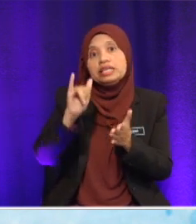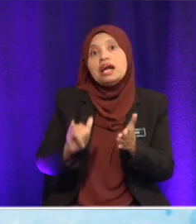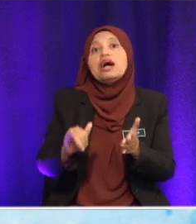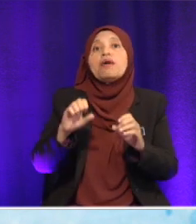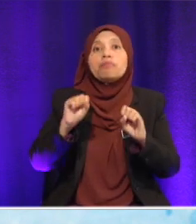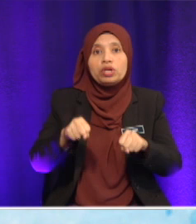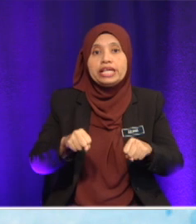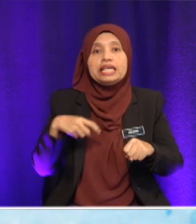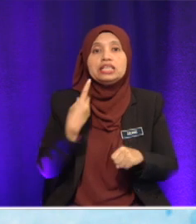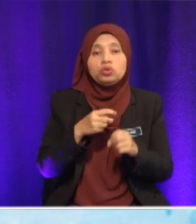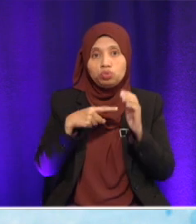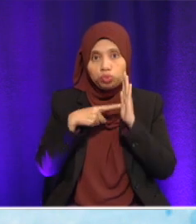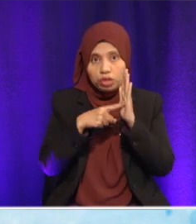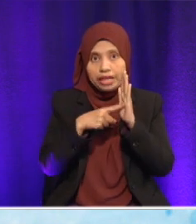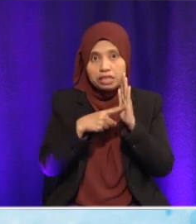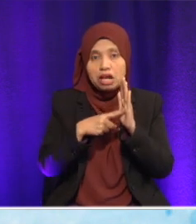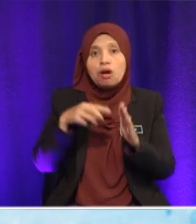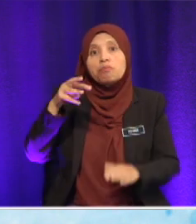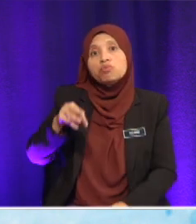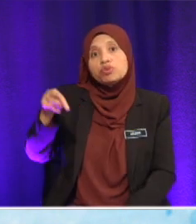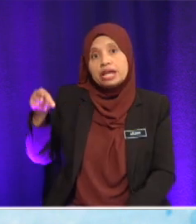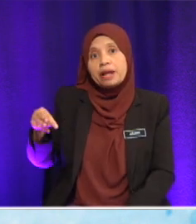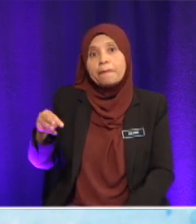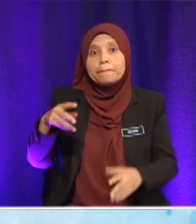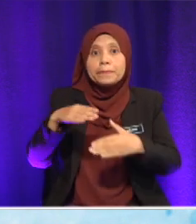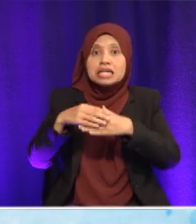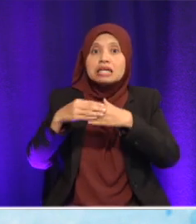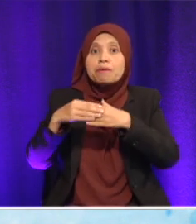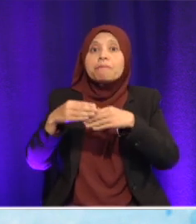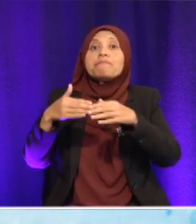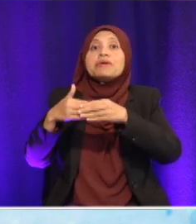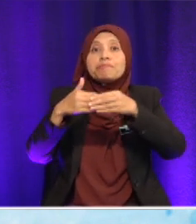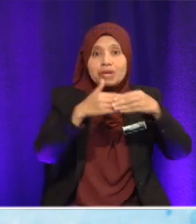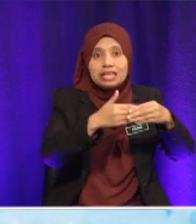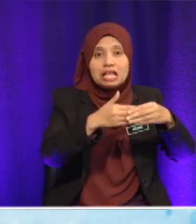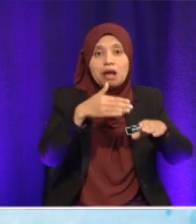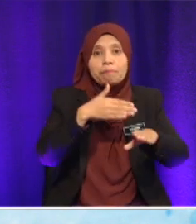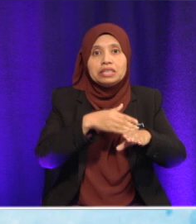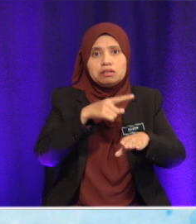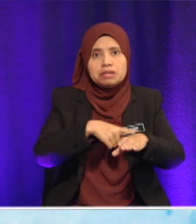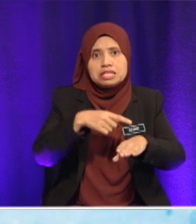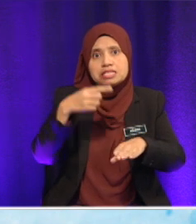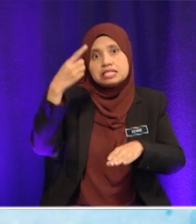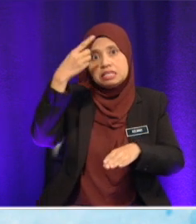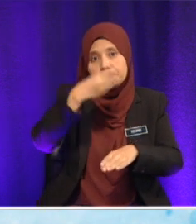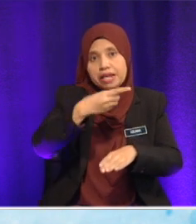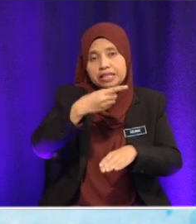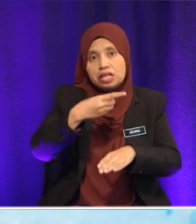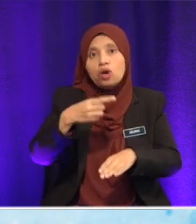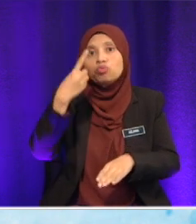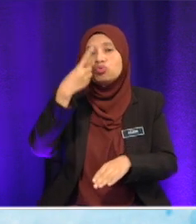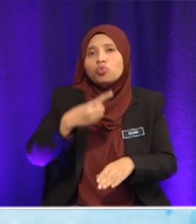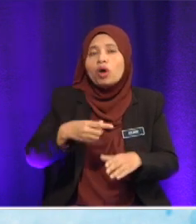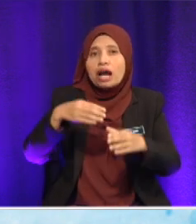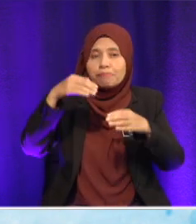kita inilah pemimpin masa Harapan Kita berpengetahuan nih dicontohi dan mereka dapat menerapkan nilai-nilai yang